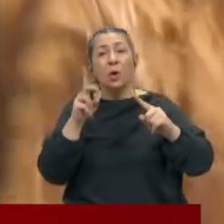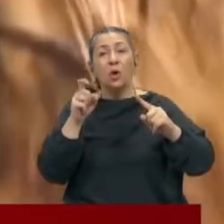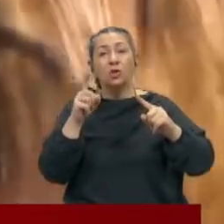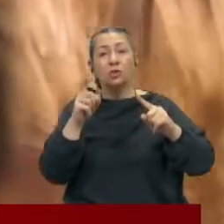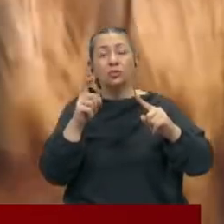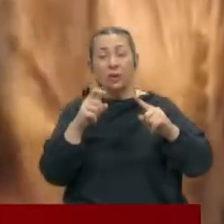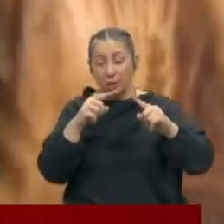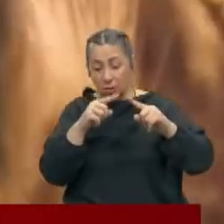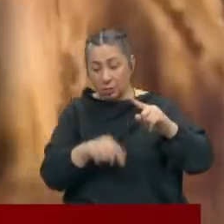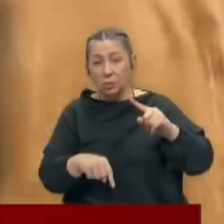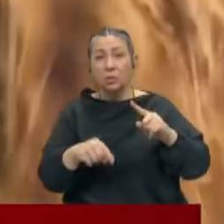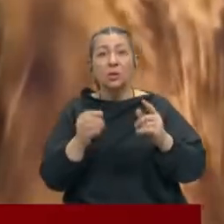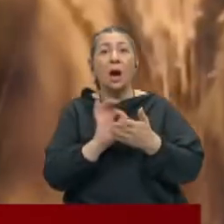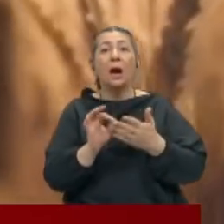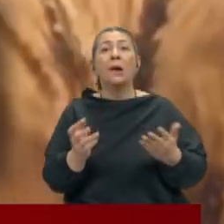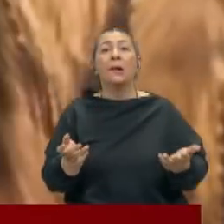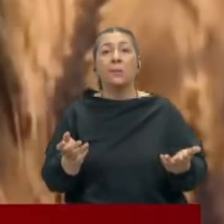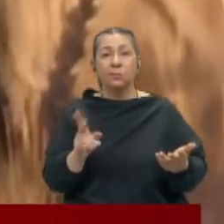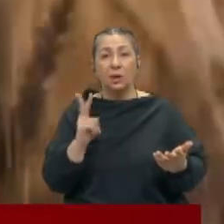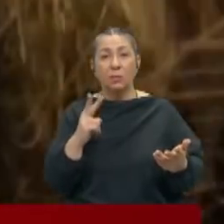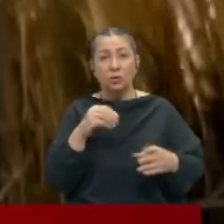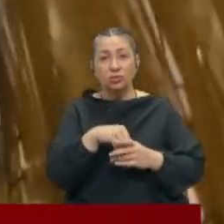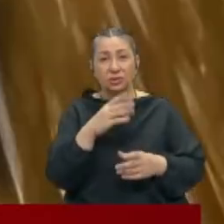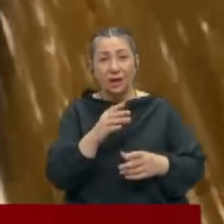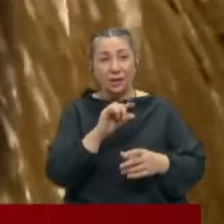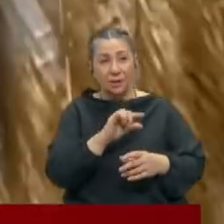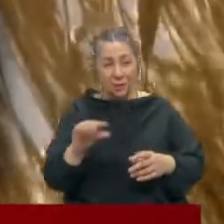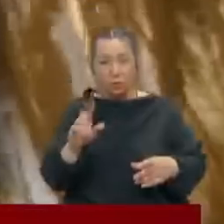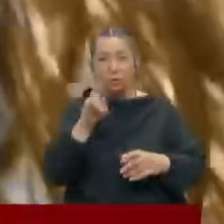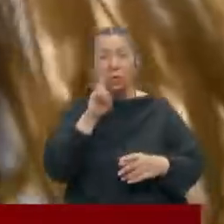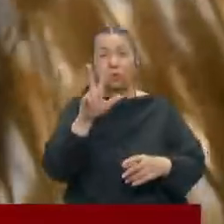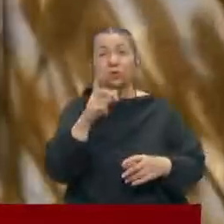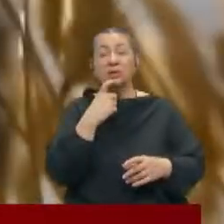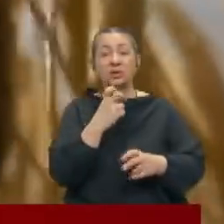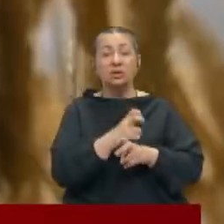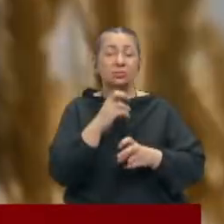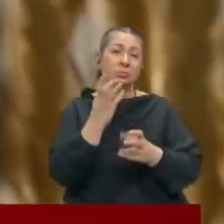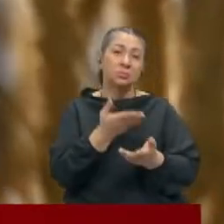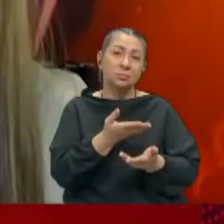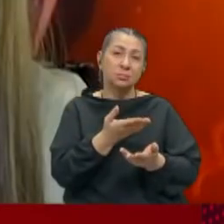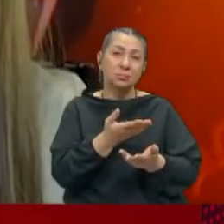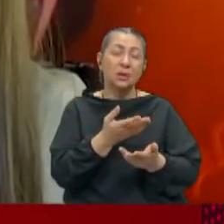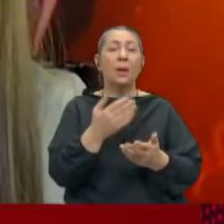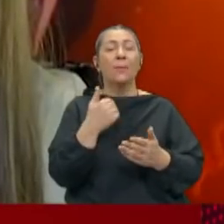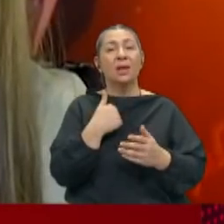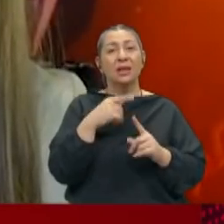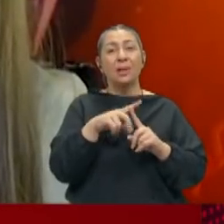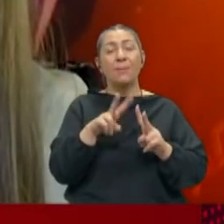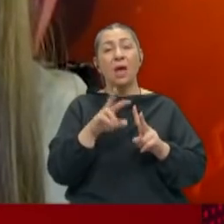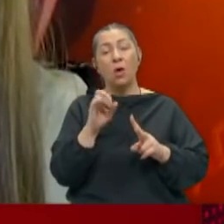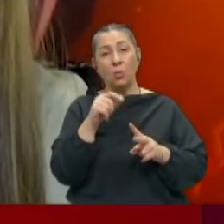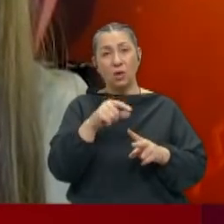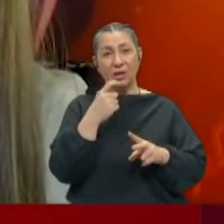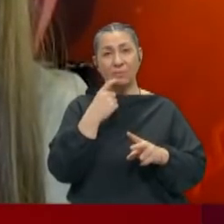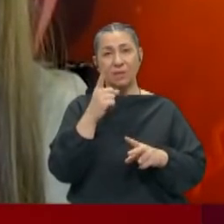2019 yılından itibaren yazılmamış raporlarda. Sütunlar son 3 yıl için boş. Bana göre TMO bu yıl